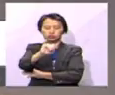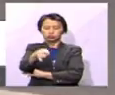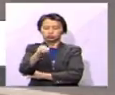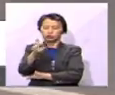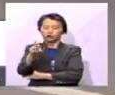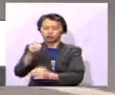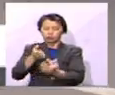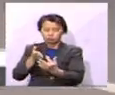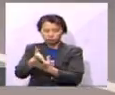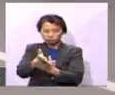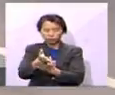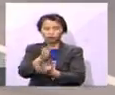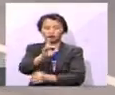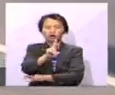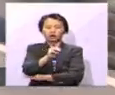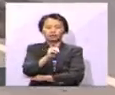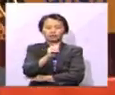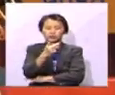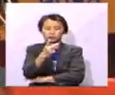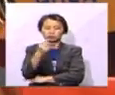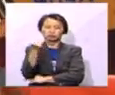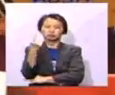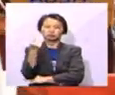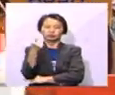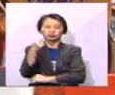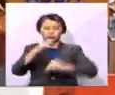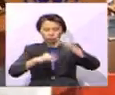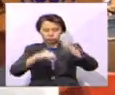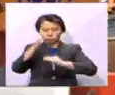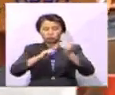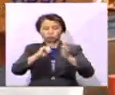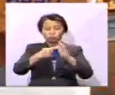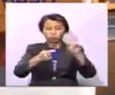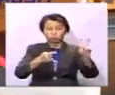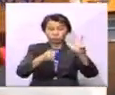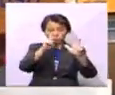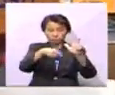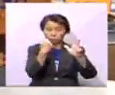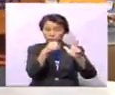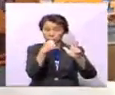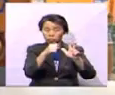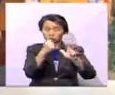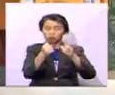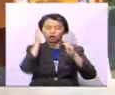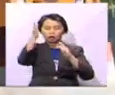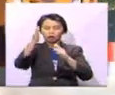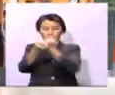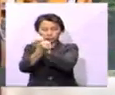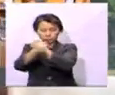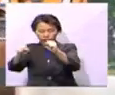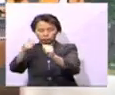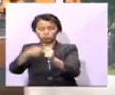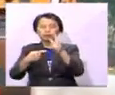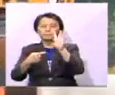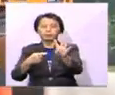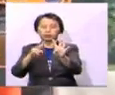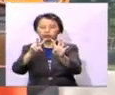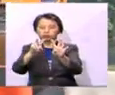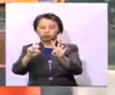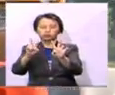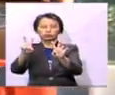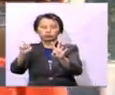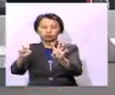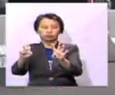RM92.3 juta menerusi Rancangan Malaysia ke-11. Pembinaannya bermula 23 Oktober tahun lalu dan dijadual siap pada April